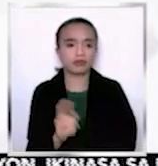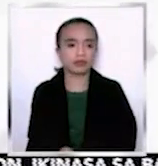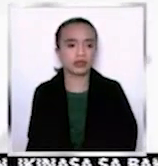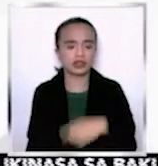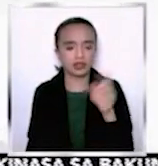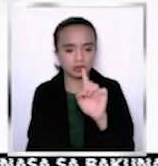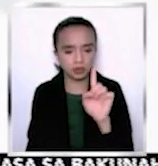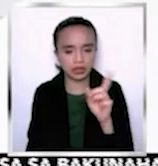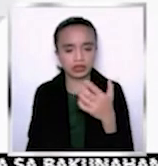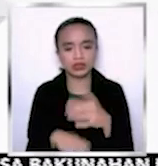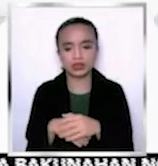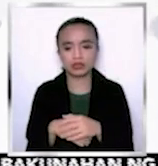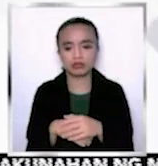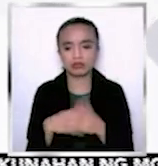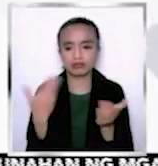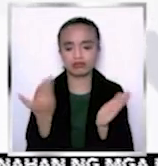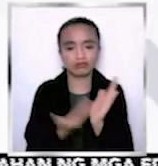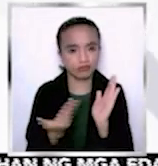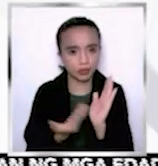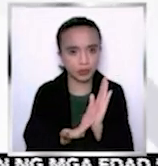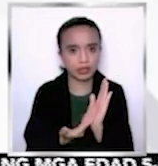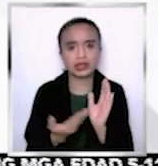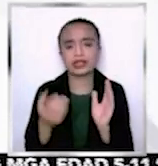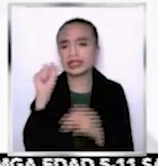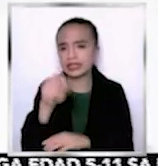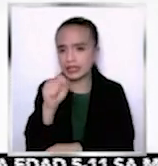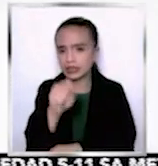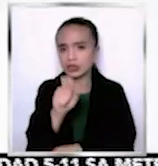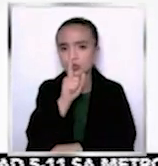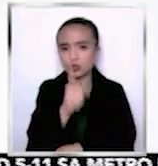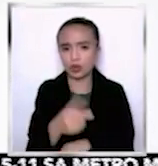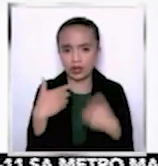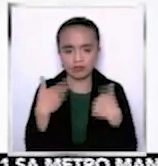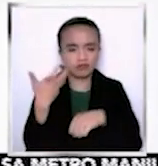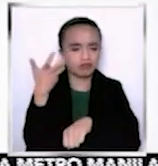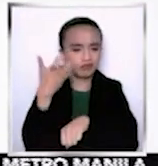compelling evidence na talagang mayroong betrayal of public trust,